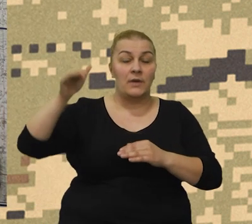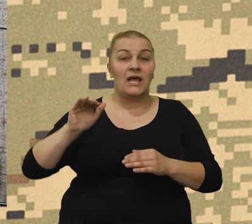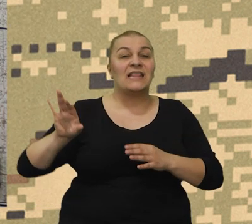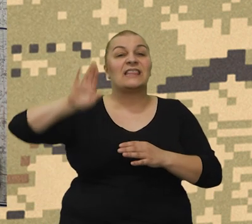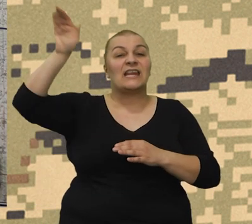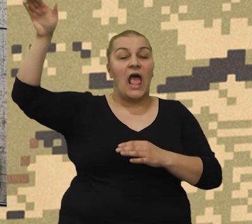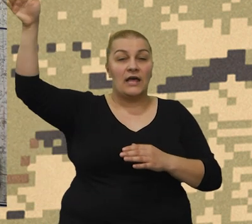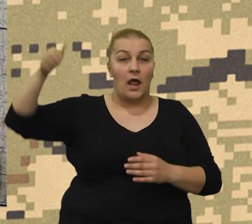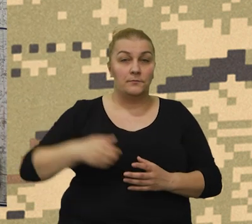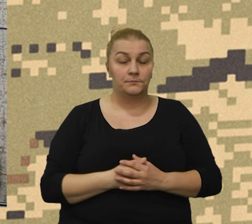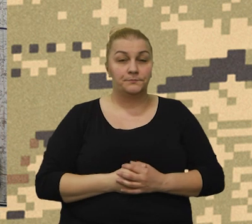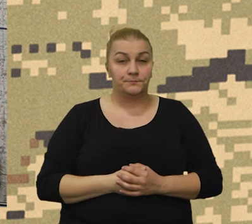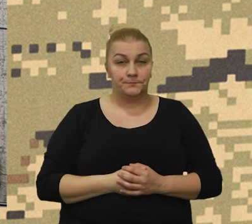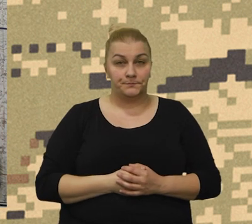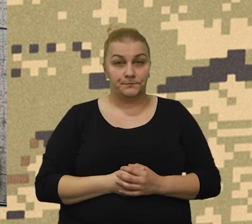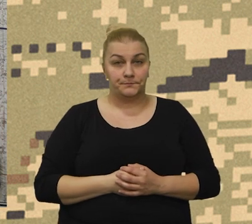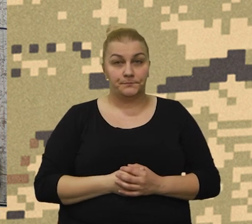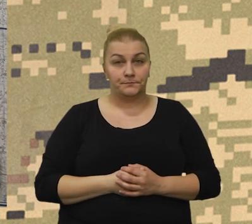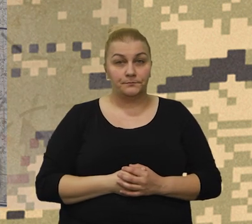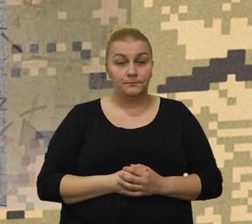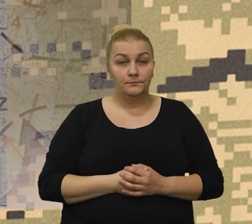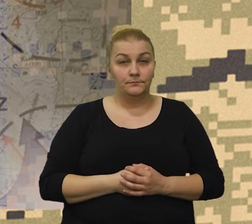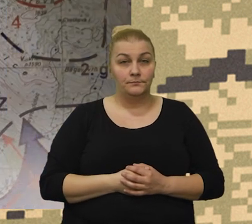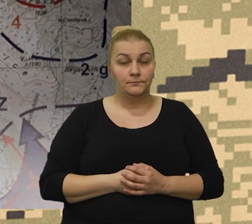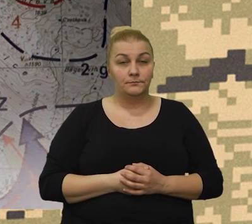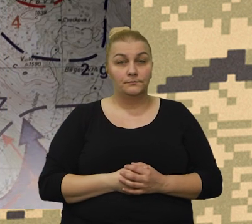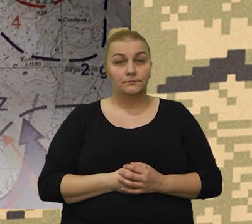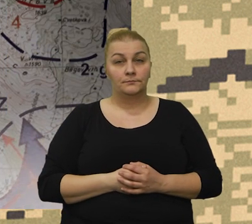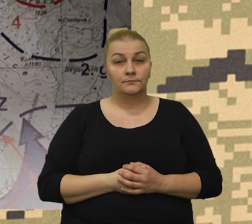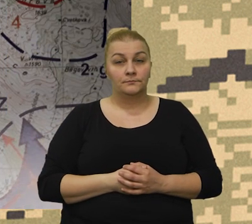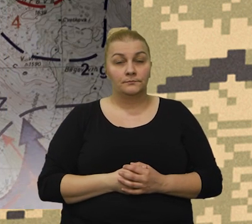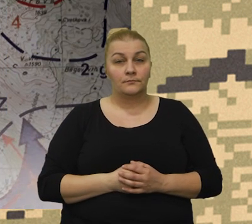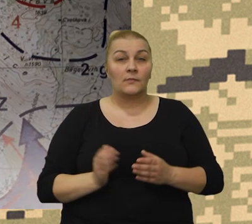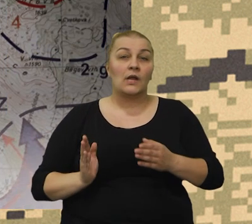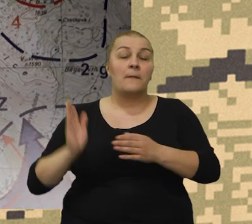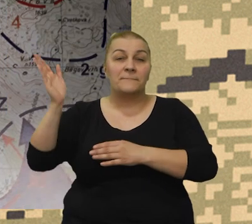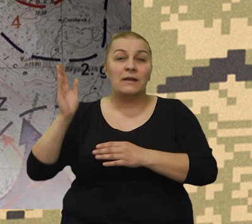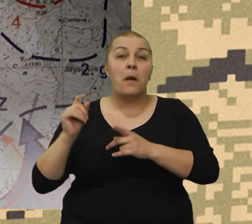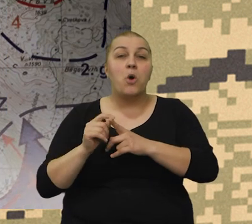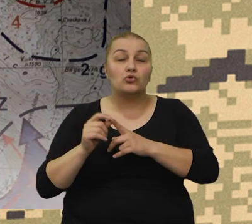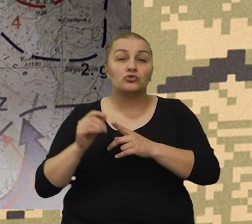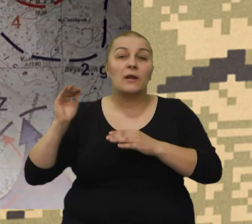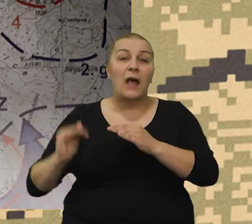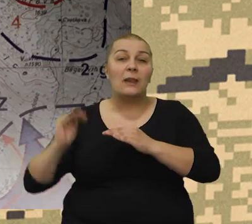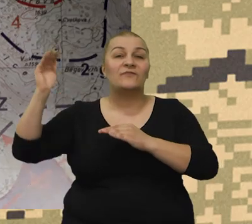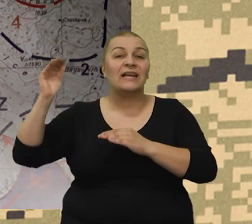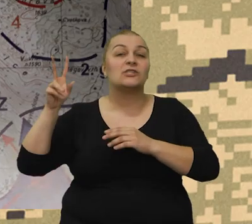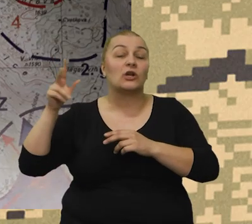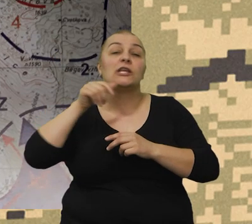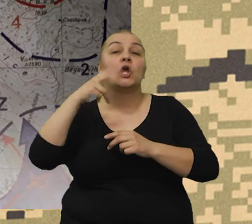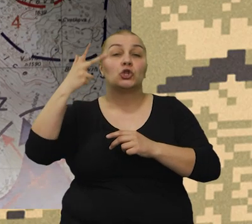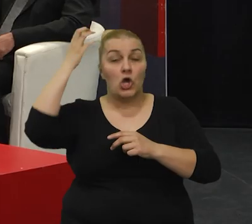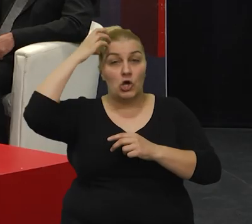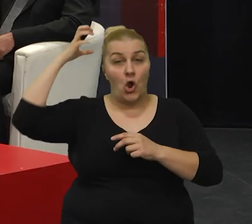na Dinarskom pravcu prema površine Mali Veliki Sokolac,